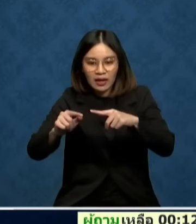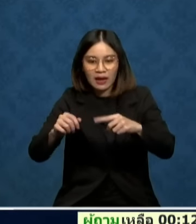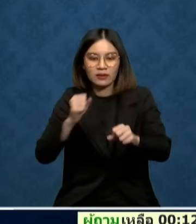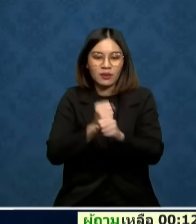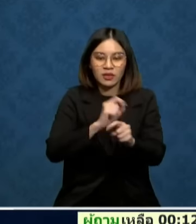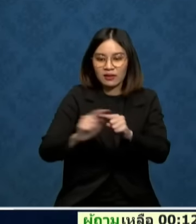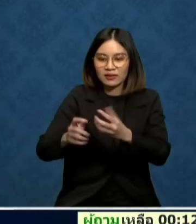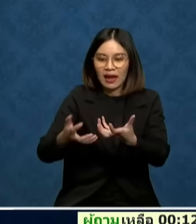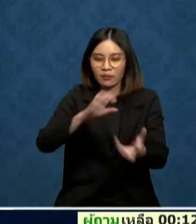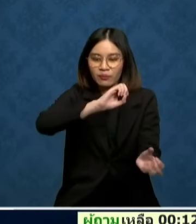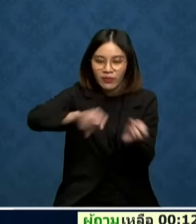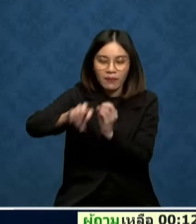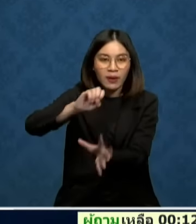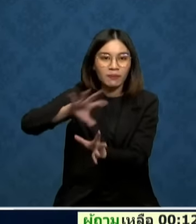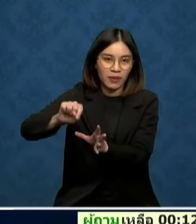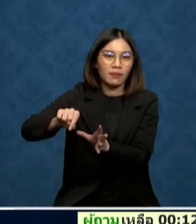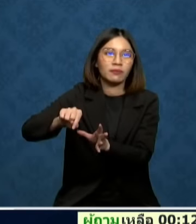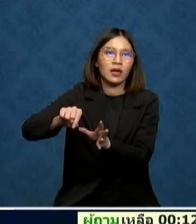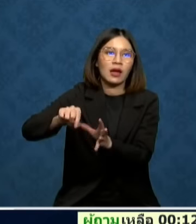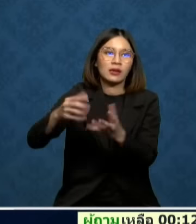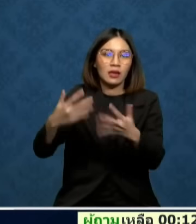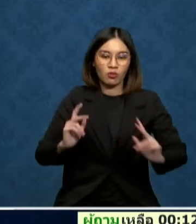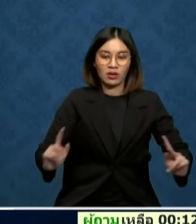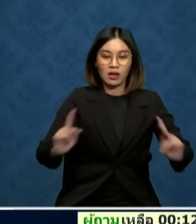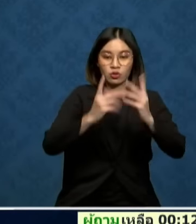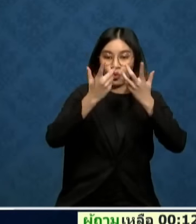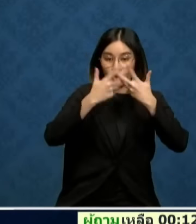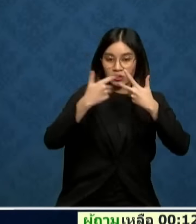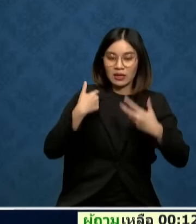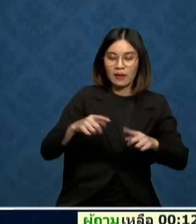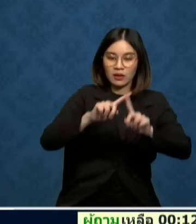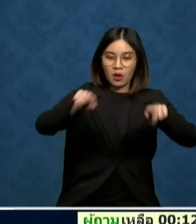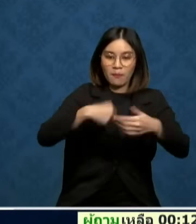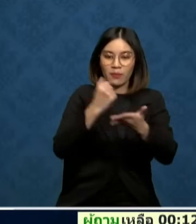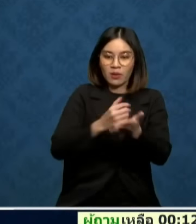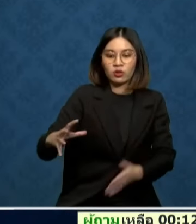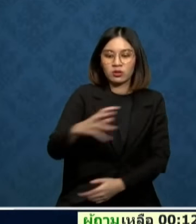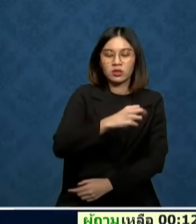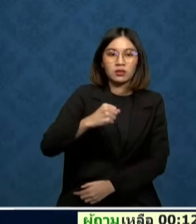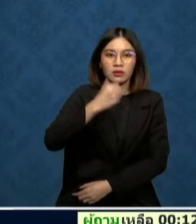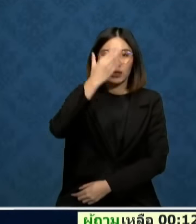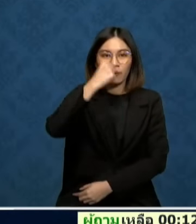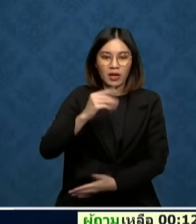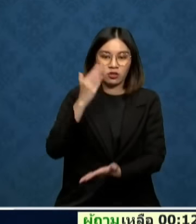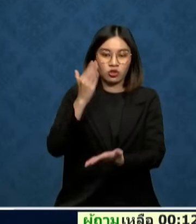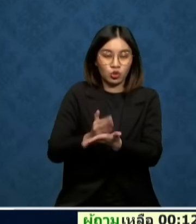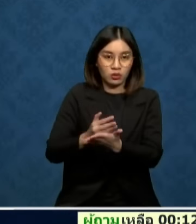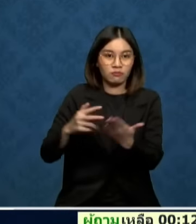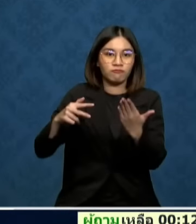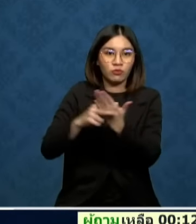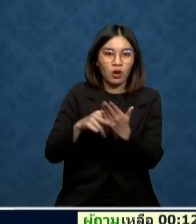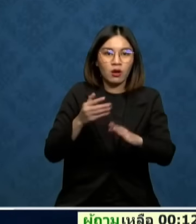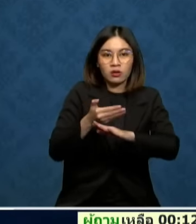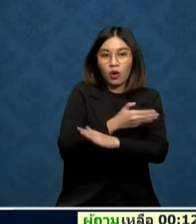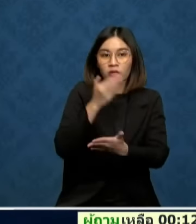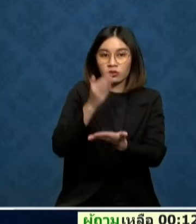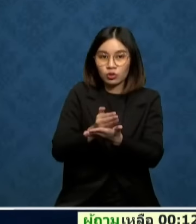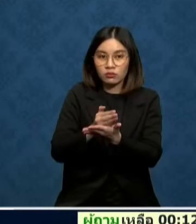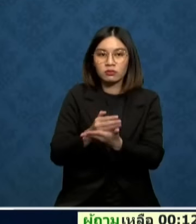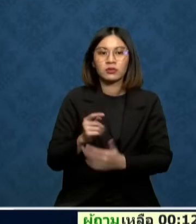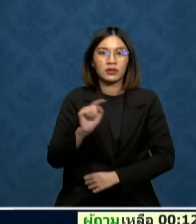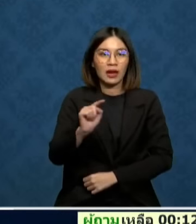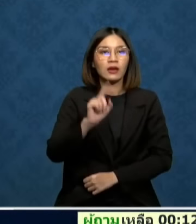ในพื้นที่ดังกล่าวและก็คืนพื้นที่พร้อมทั้งกระทรวงอุตสาหกรรมก็ได้ยึดใบอนุญาตทั้งหมดนะคะเพื่อหยุดกิจการแต่ก่อนจะหยุดกิจการท่านประธ